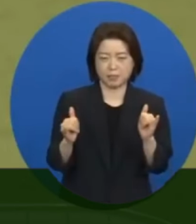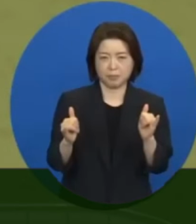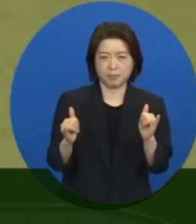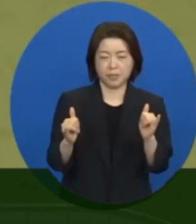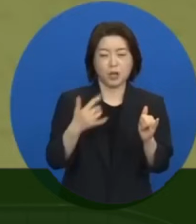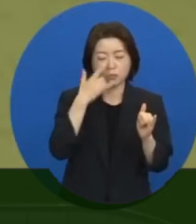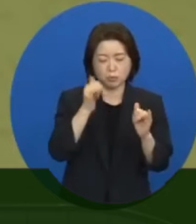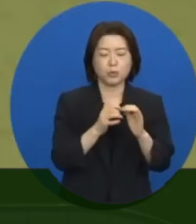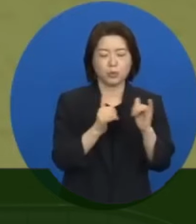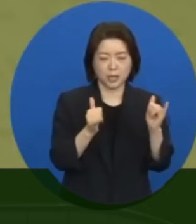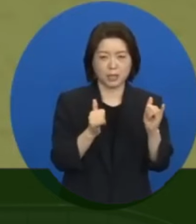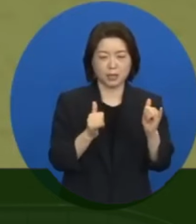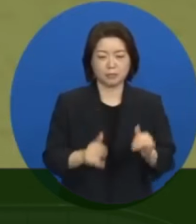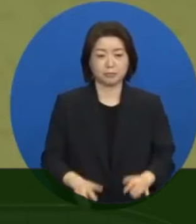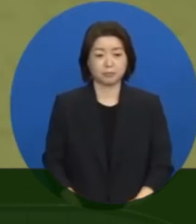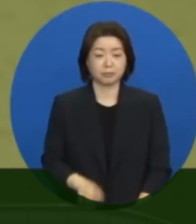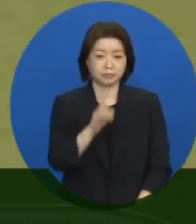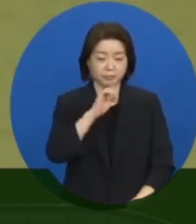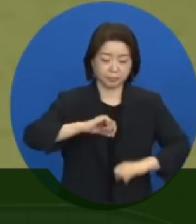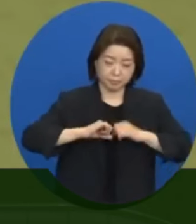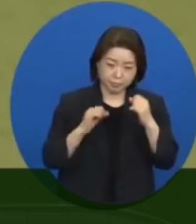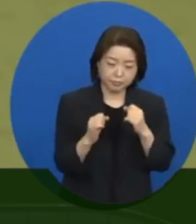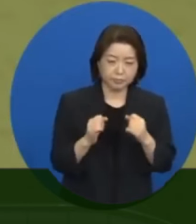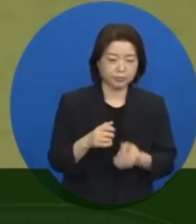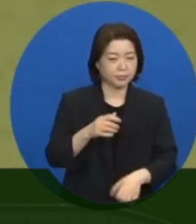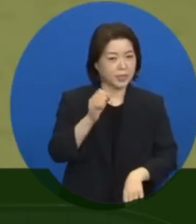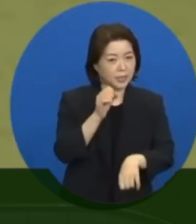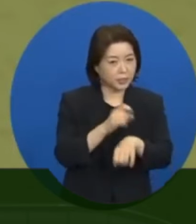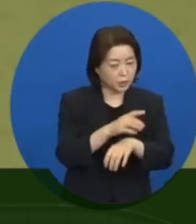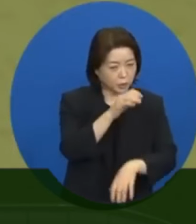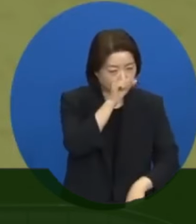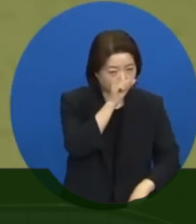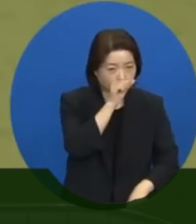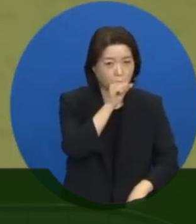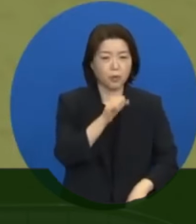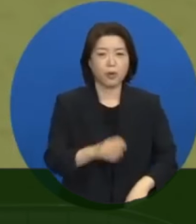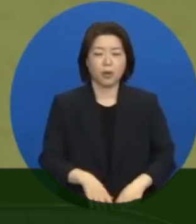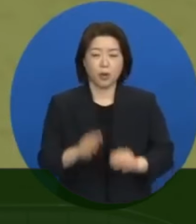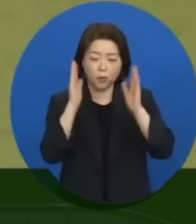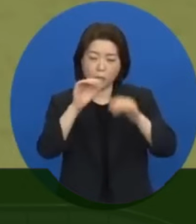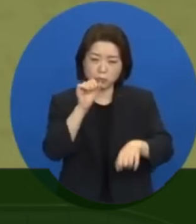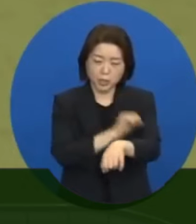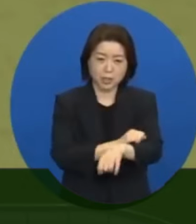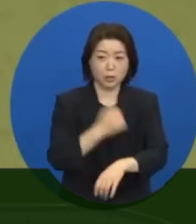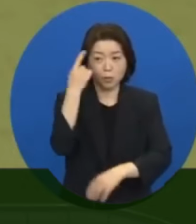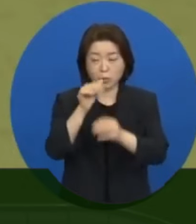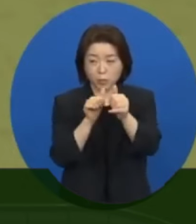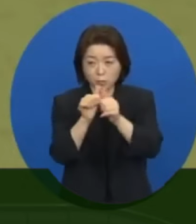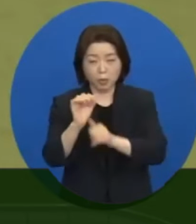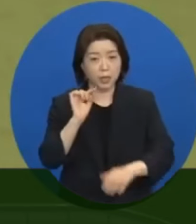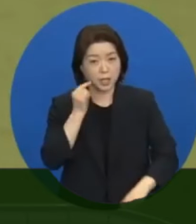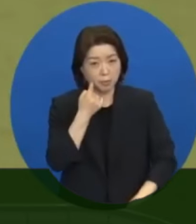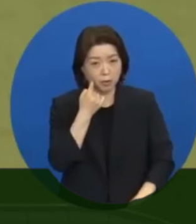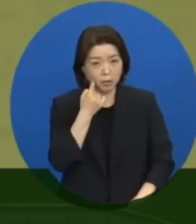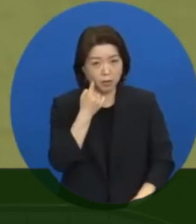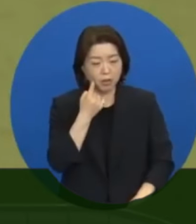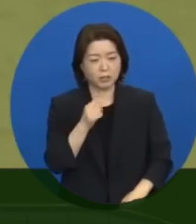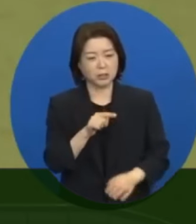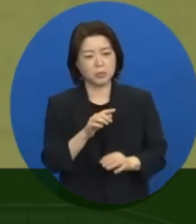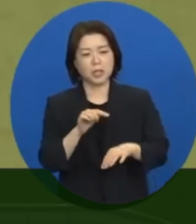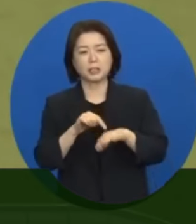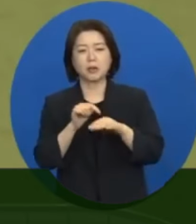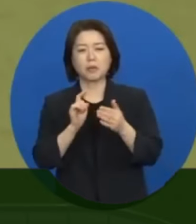유혹이 있습니다 말 잘 듣고 성품 좋고 공부 잘하고 잘생기고 예쁘면 왠지 더 이렇게